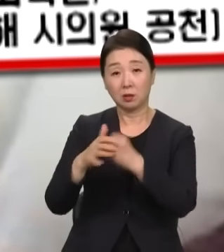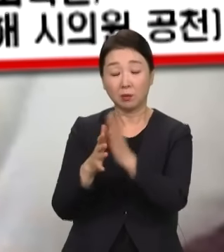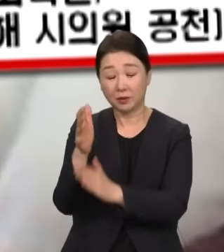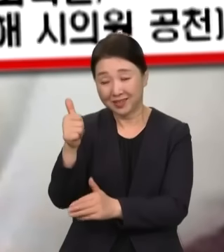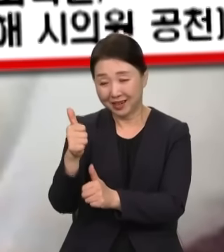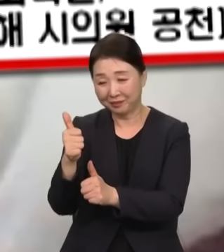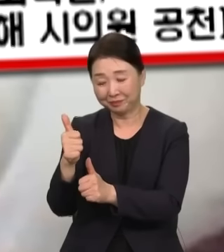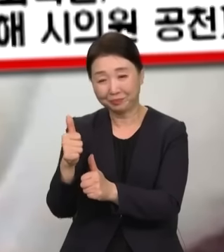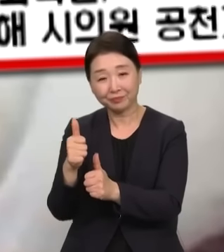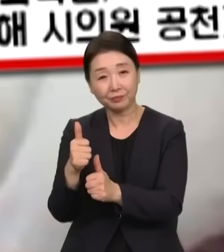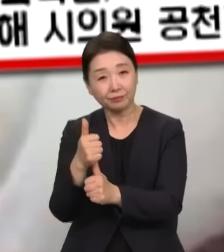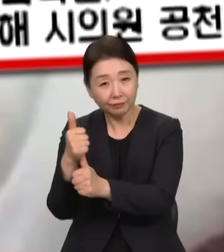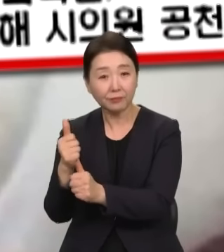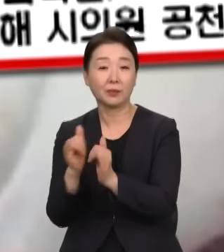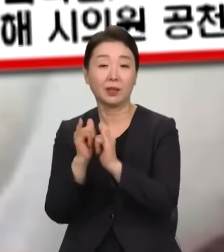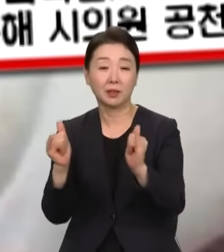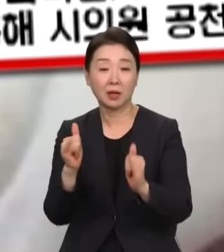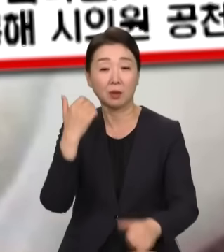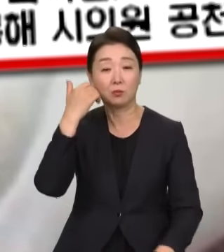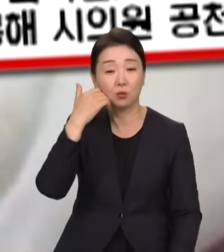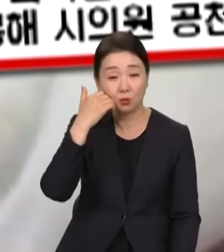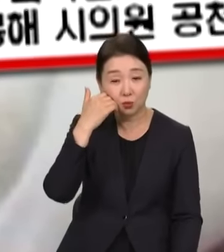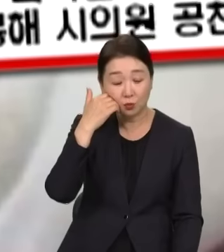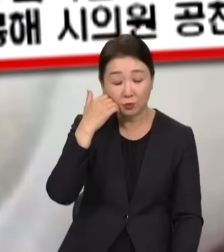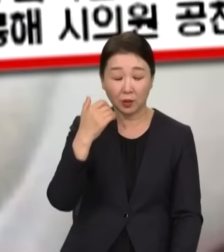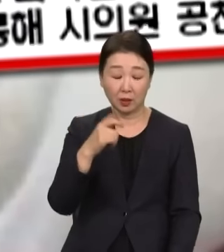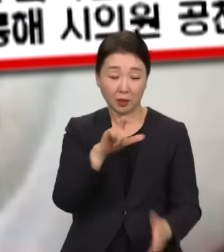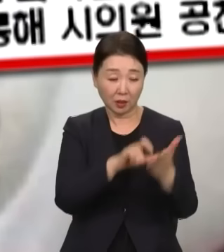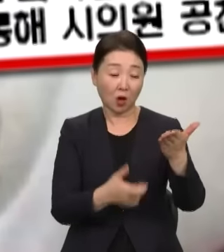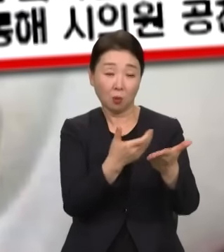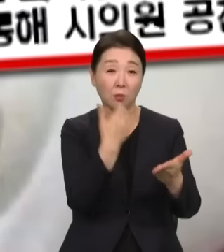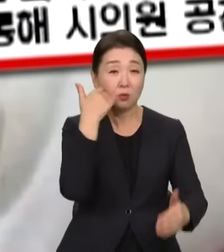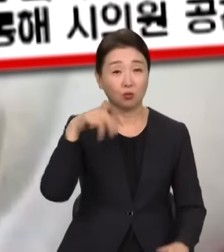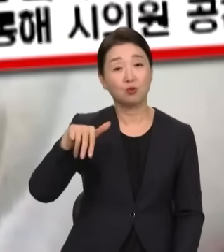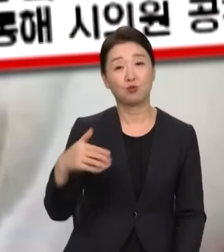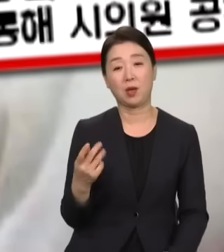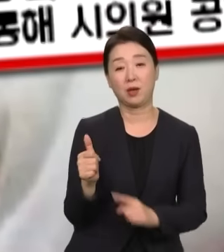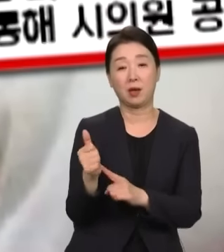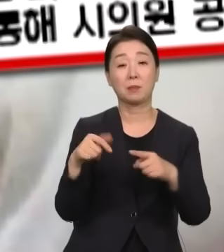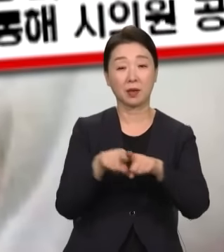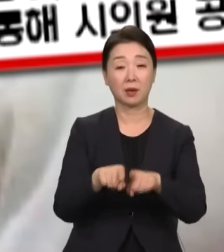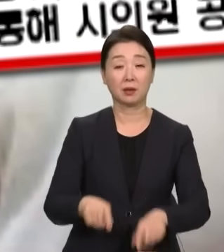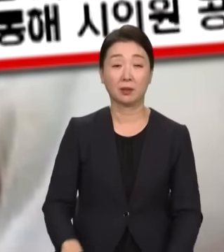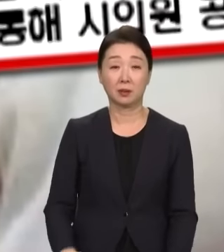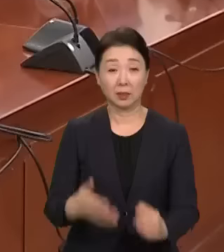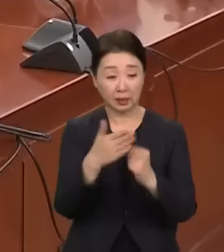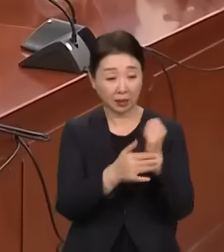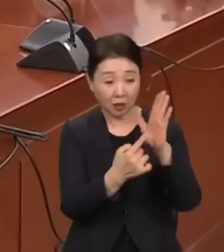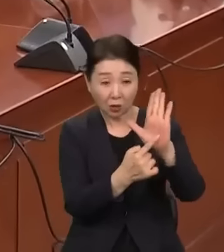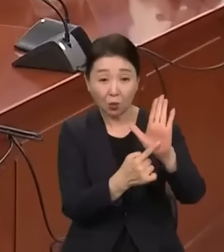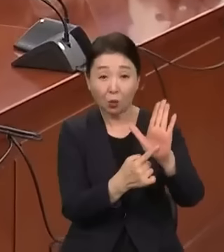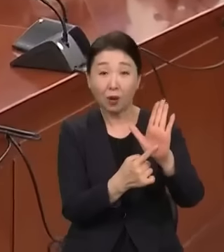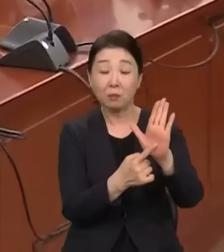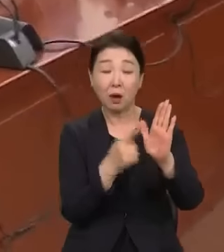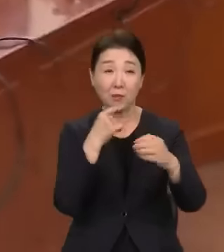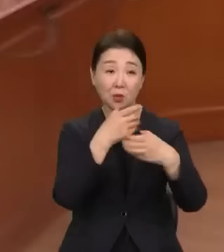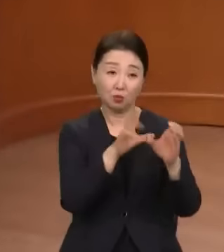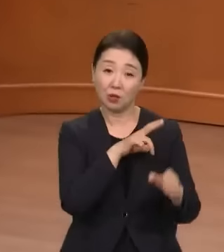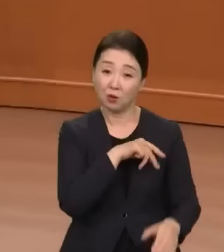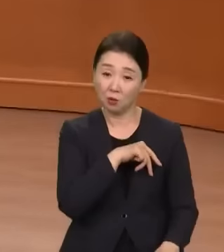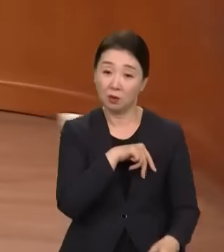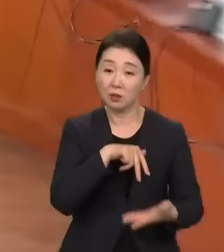측근으로 명 씨에게 국민의힘 당원 명부를 건네준 것으로 알려진 최모 씨도 보입니다. 사진을 공개한 염태영 더불어민주당